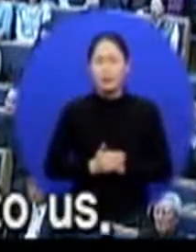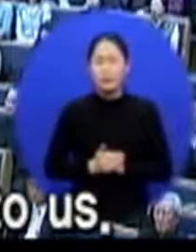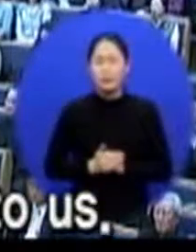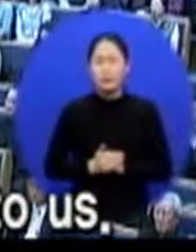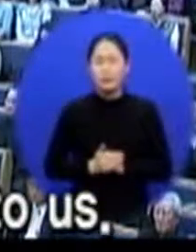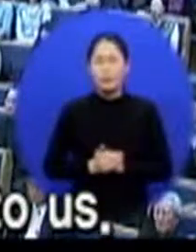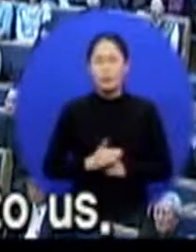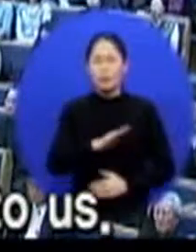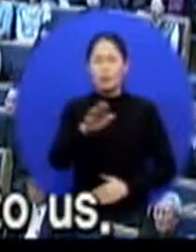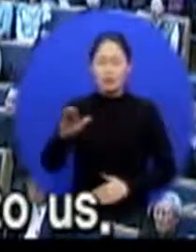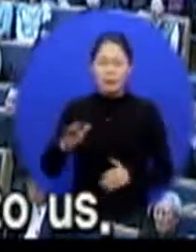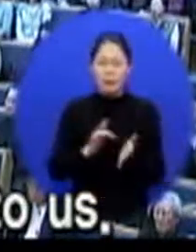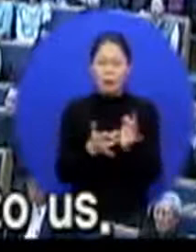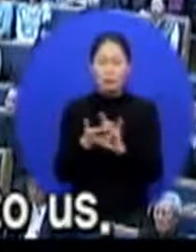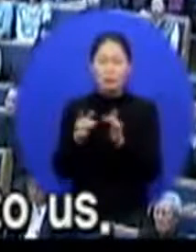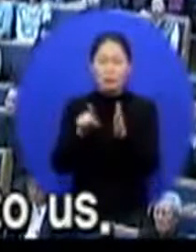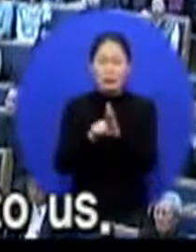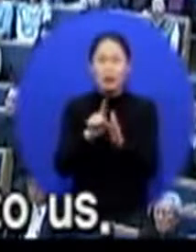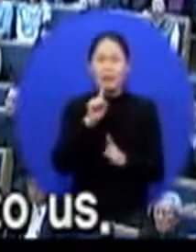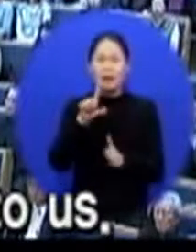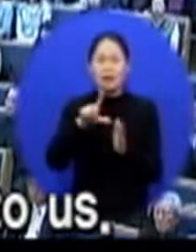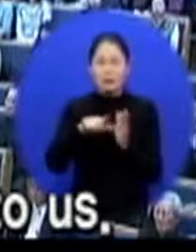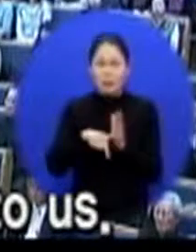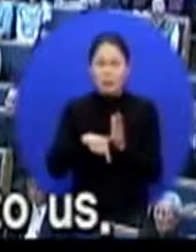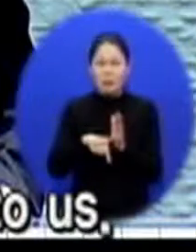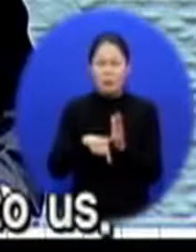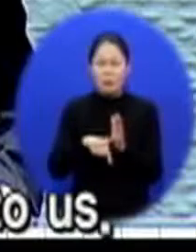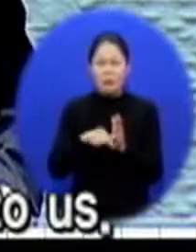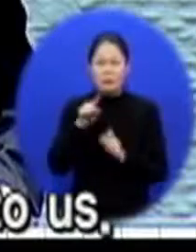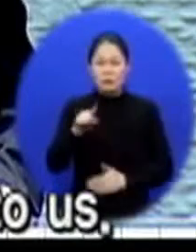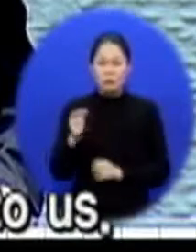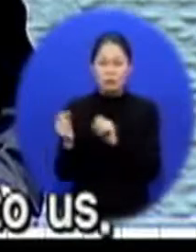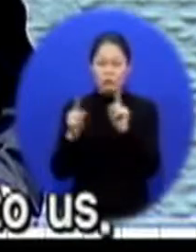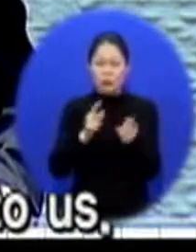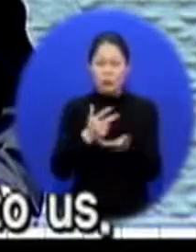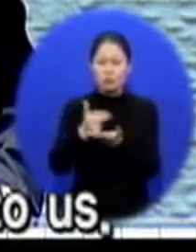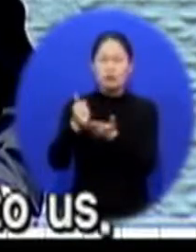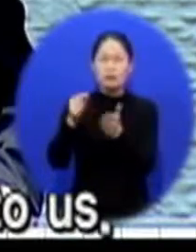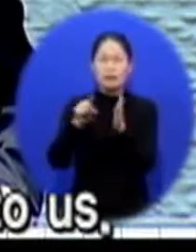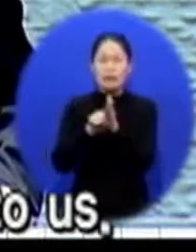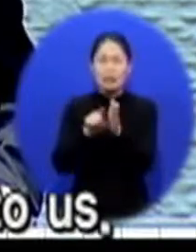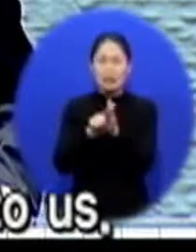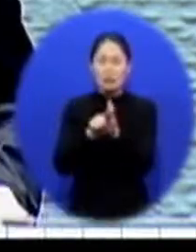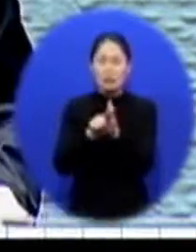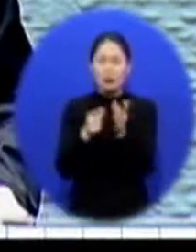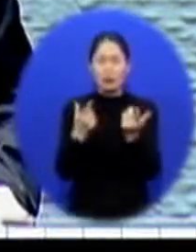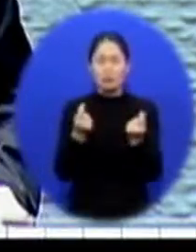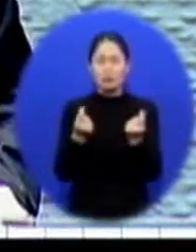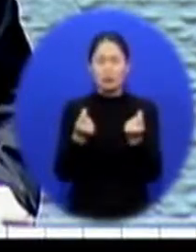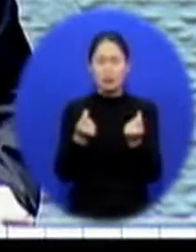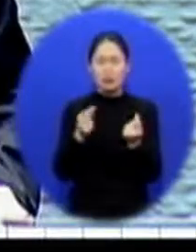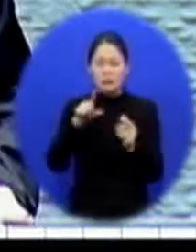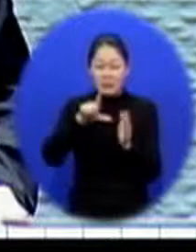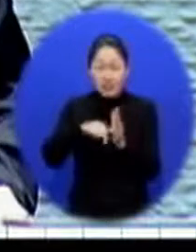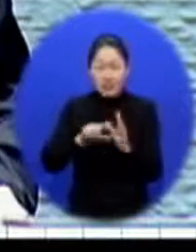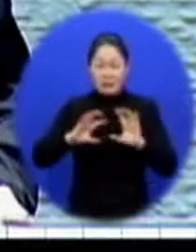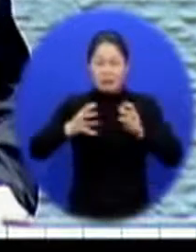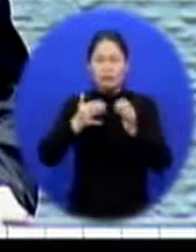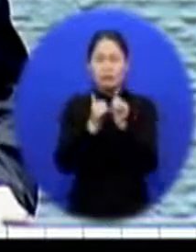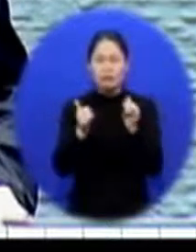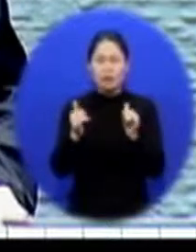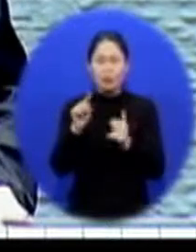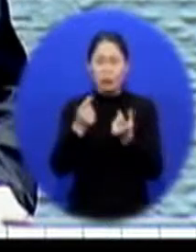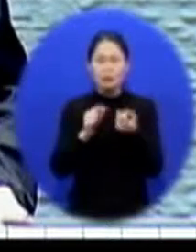우리가 예수를 믿는다고 할 때 그것은 부활의 주님을 믿는 다는 거죠 그때 세상 사람들이 그렇게